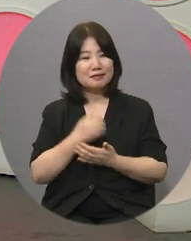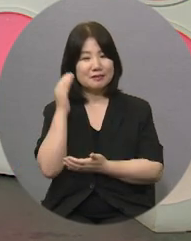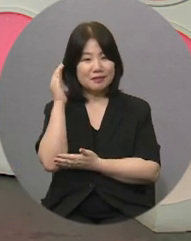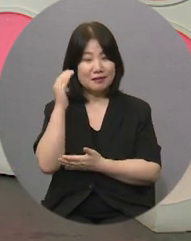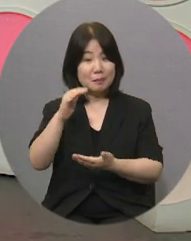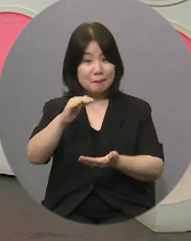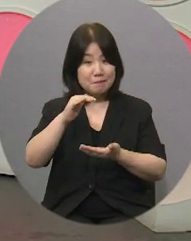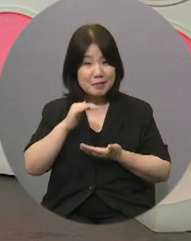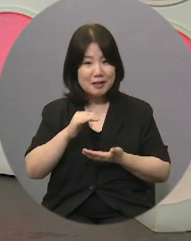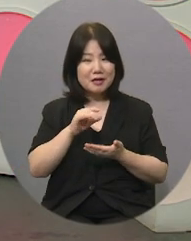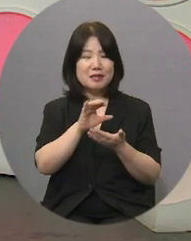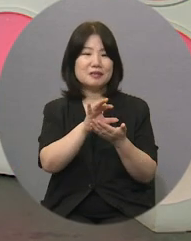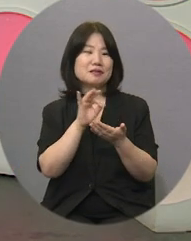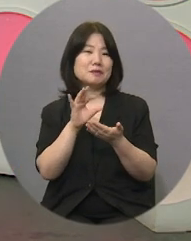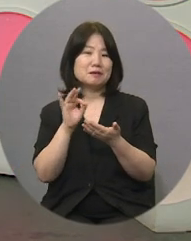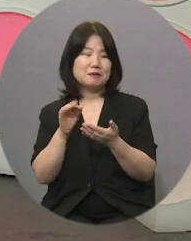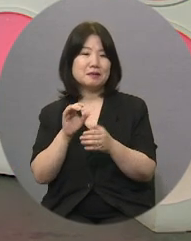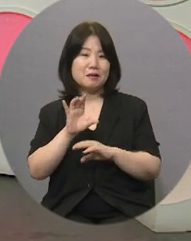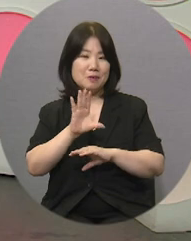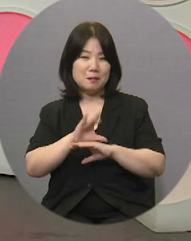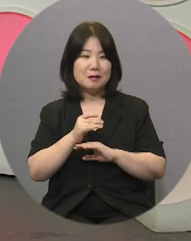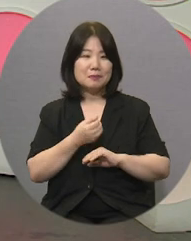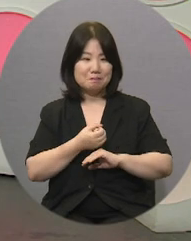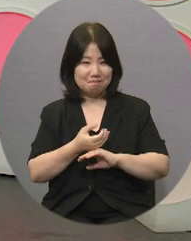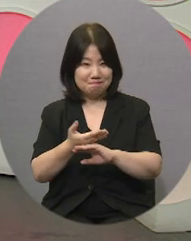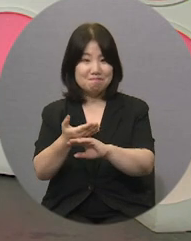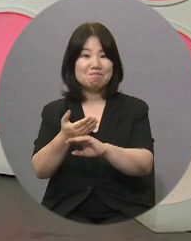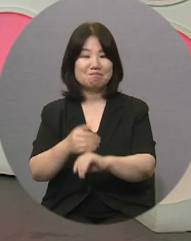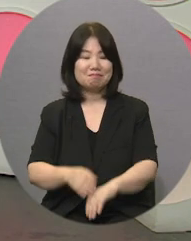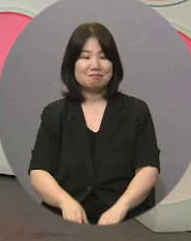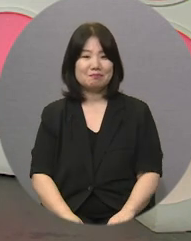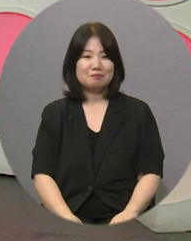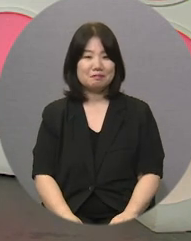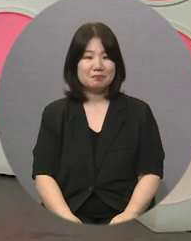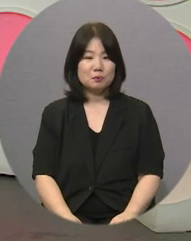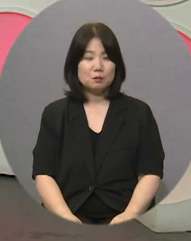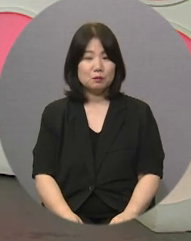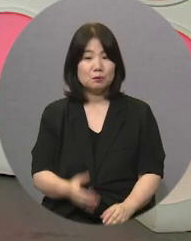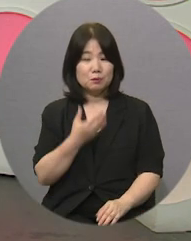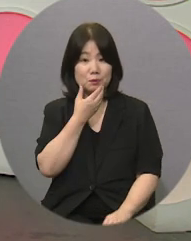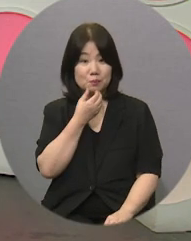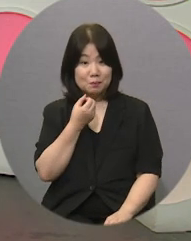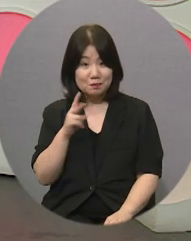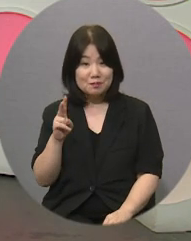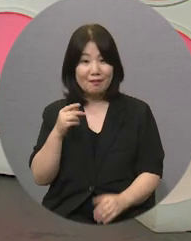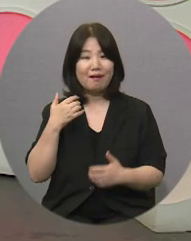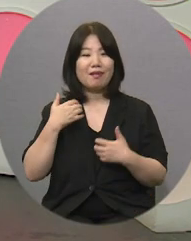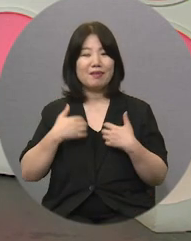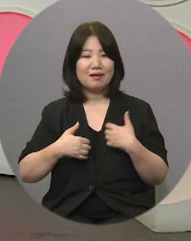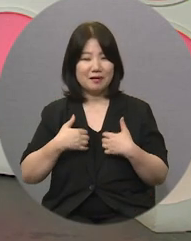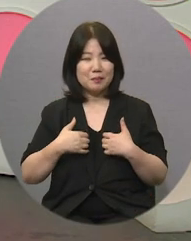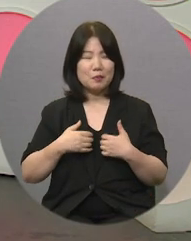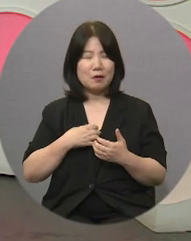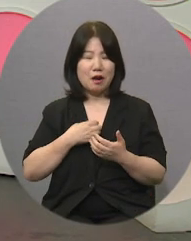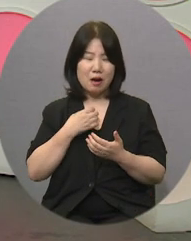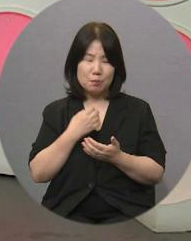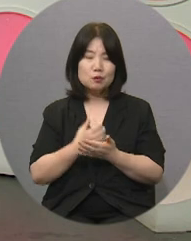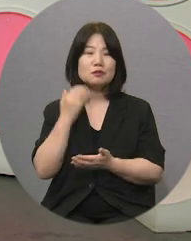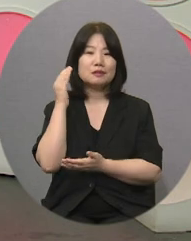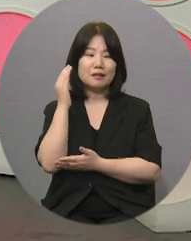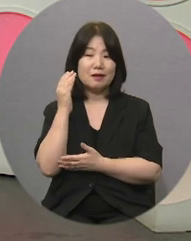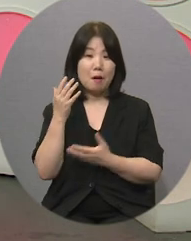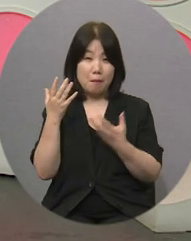보내주시면 저희가 또 선별을 해서 방송에 이렇게 그 방송을 내보내드리니까요. 저희 또 복지 TV로 재밌고 아주 감동적인